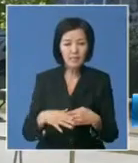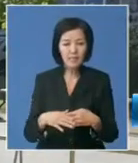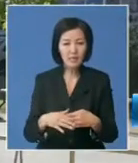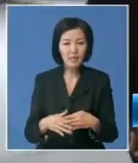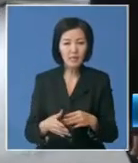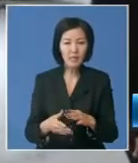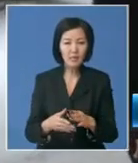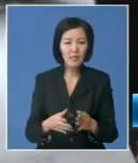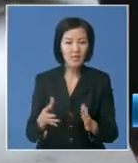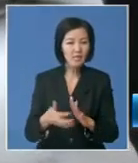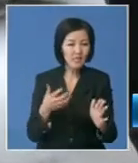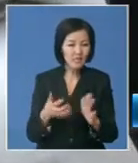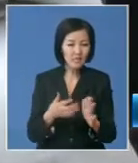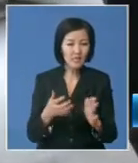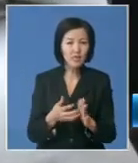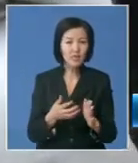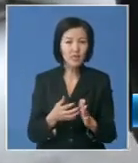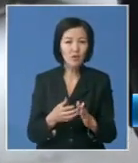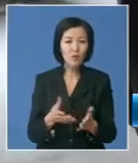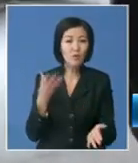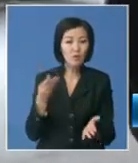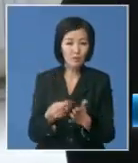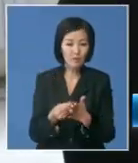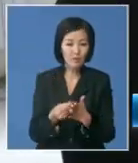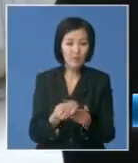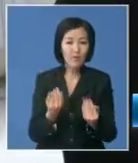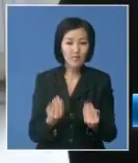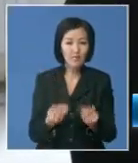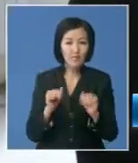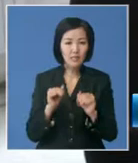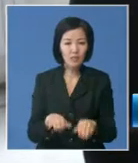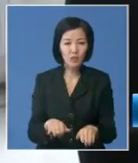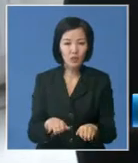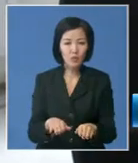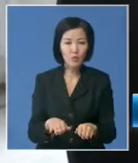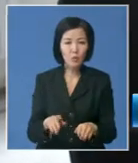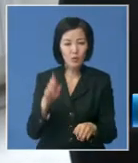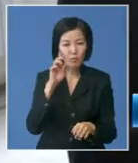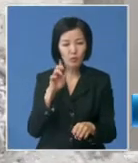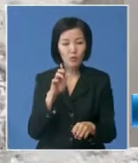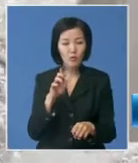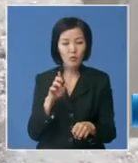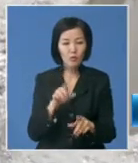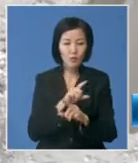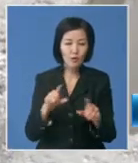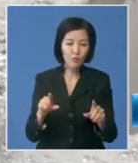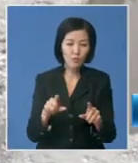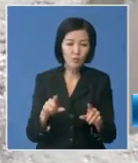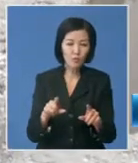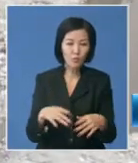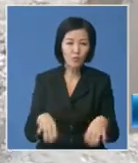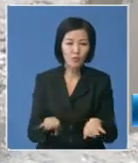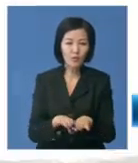его недостаточно к тому же он платный поэтому здесь решено построить бюджетную врачебную амбулаторию подходящее здание